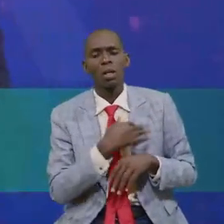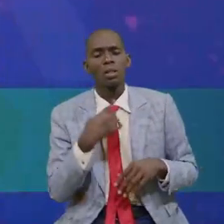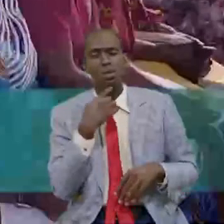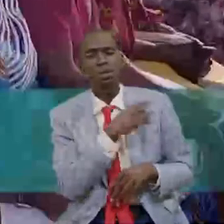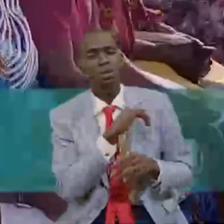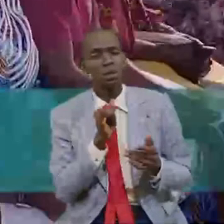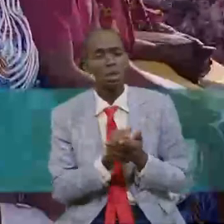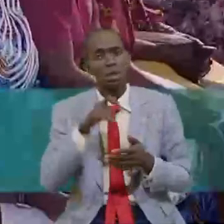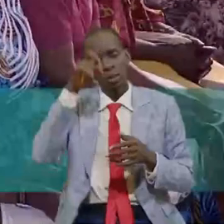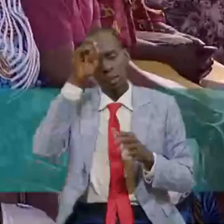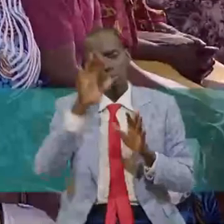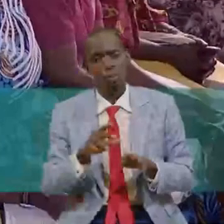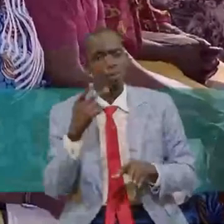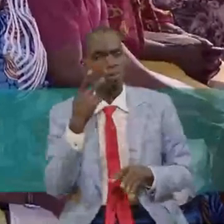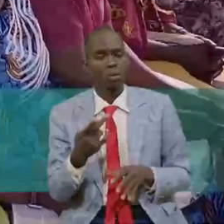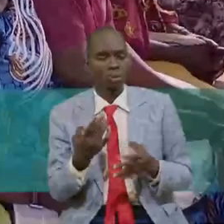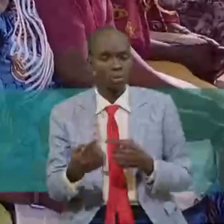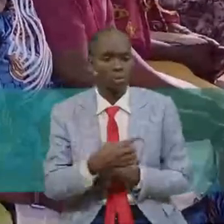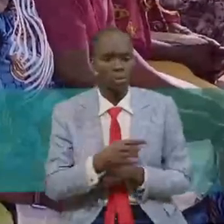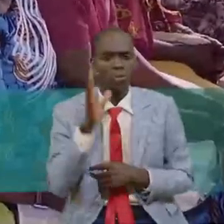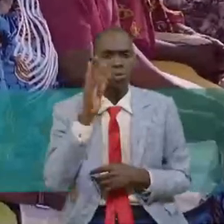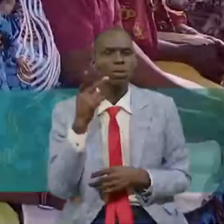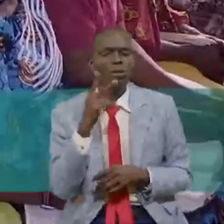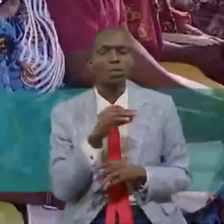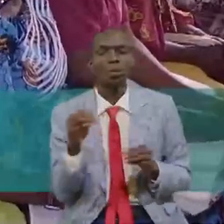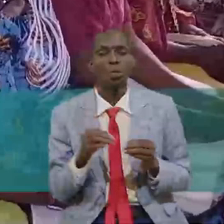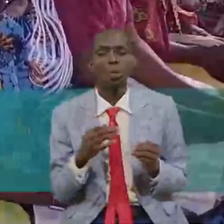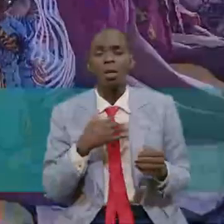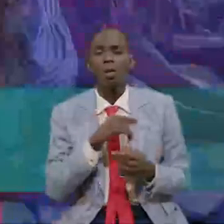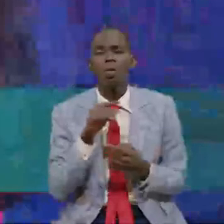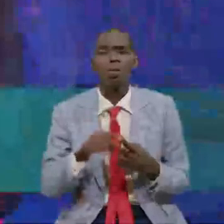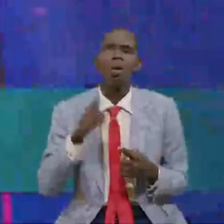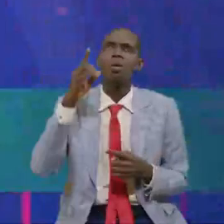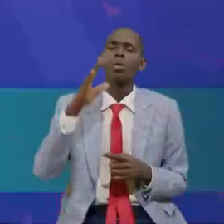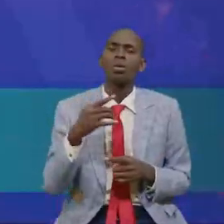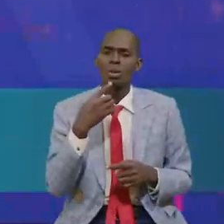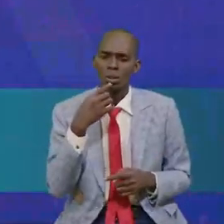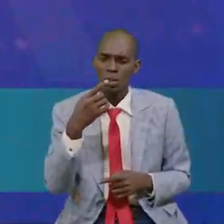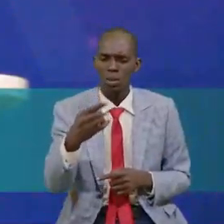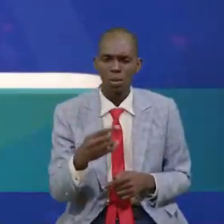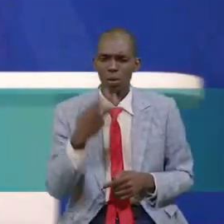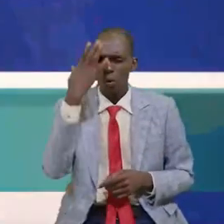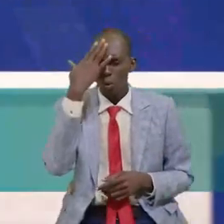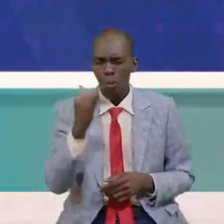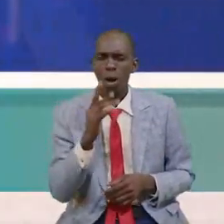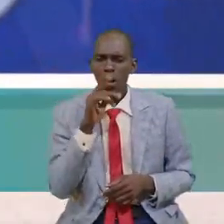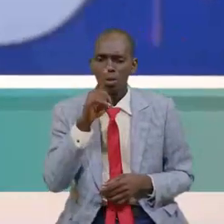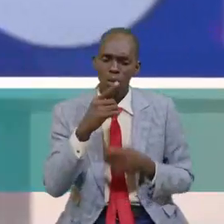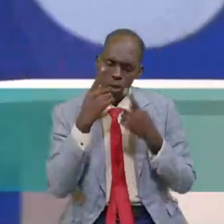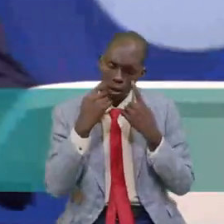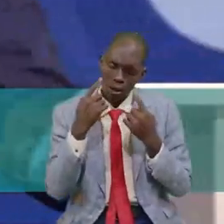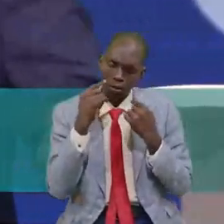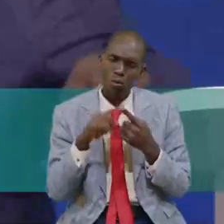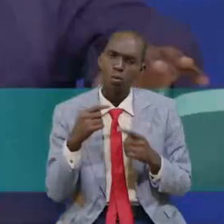plus. Ça, c'est la foi. Et quand Dieu a dit, pourquoi est-ce que tu cries vers moi? Étends ta verge,